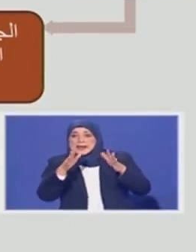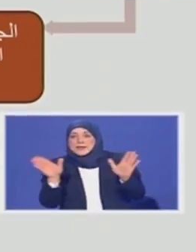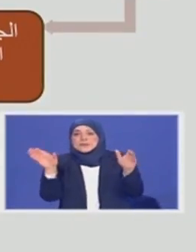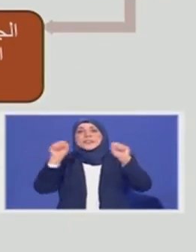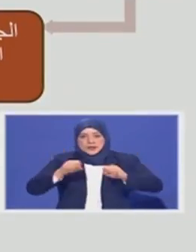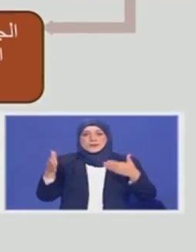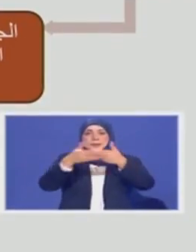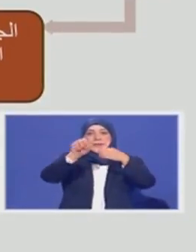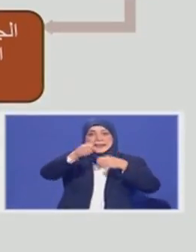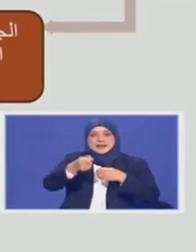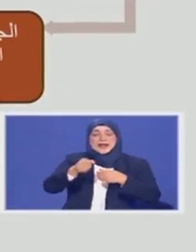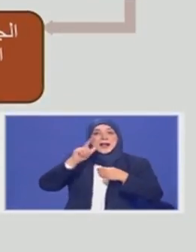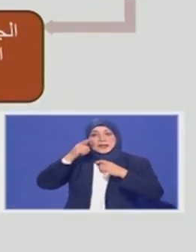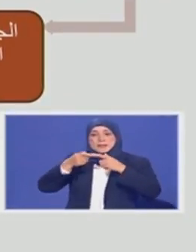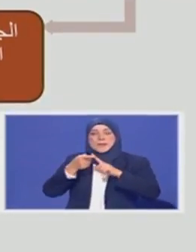اليوم